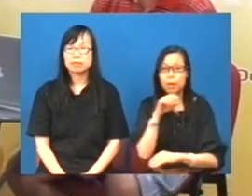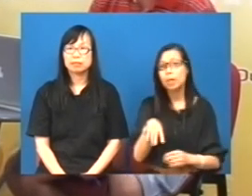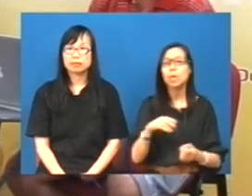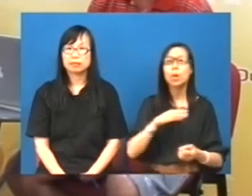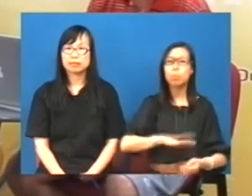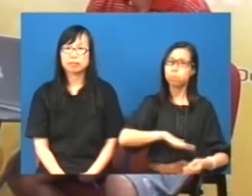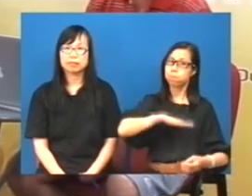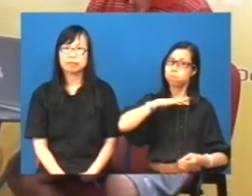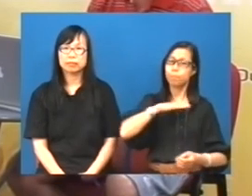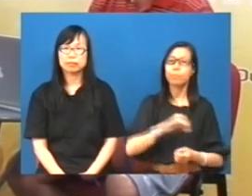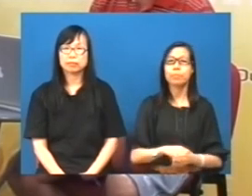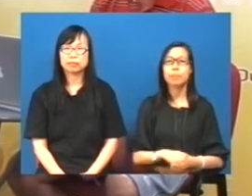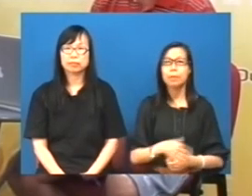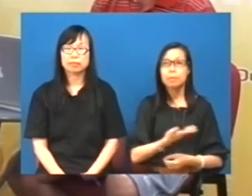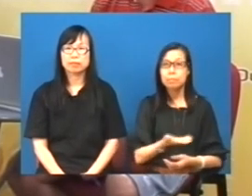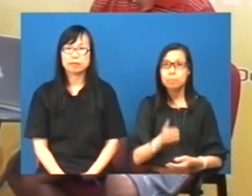沒有什麼意見